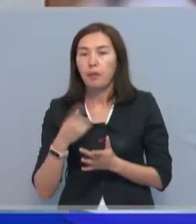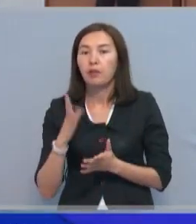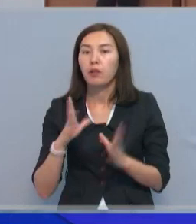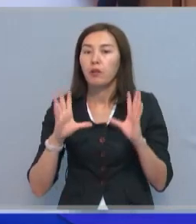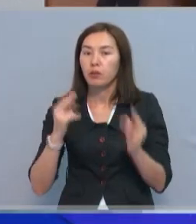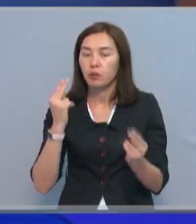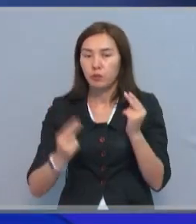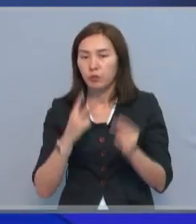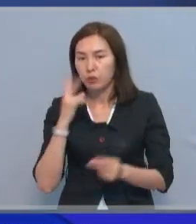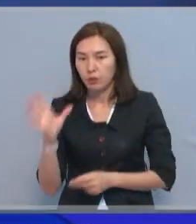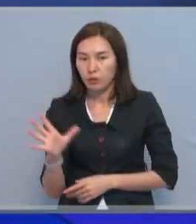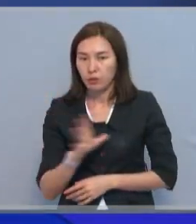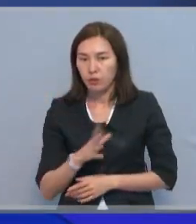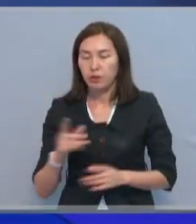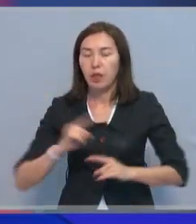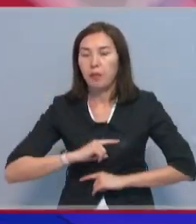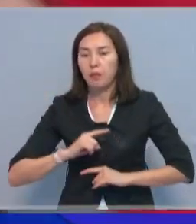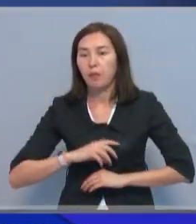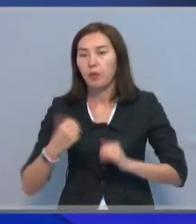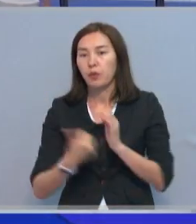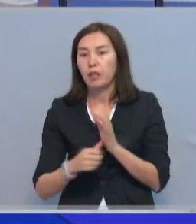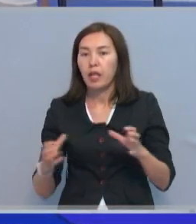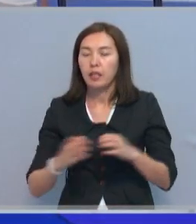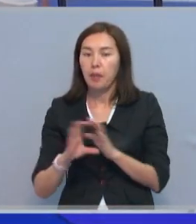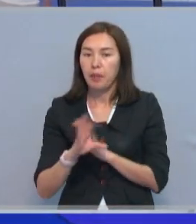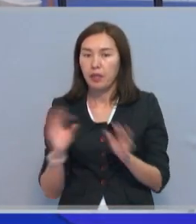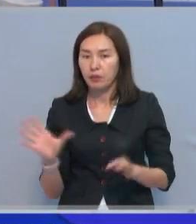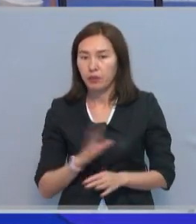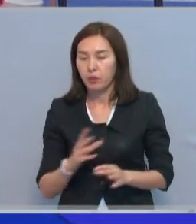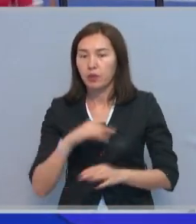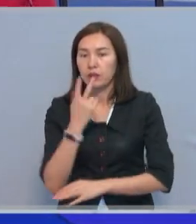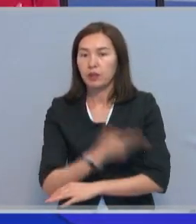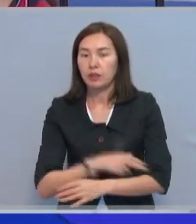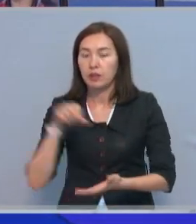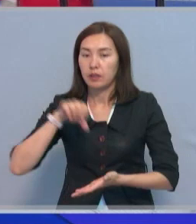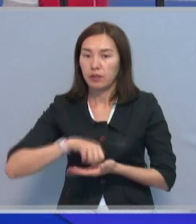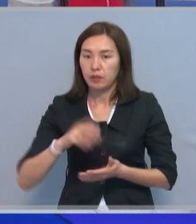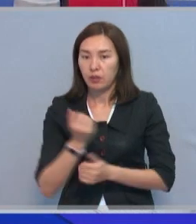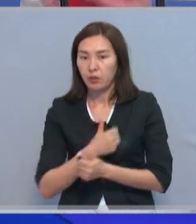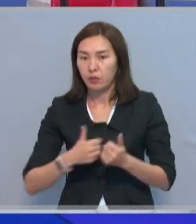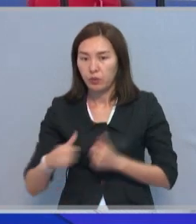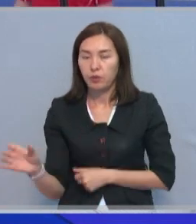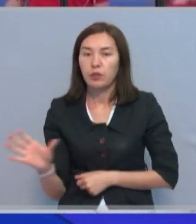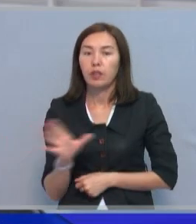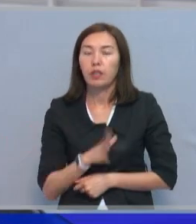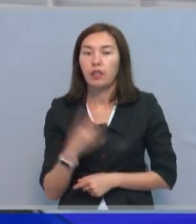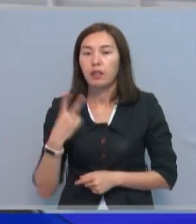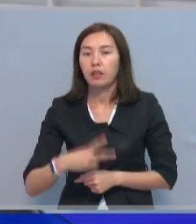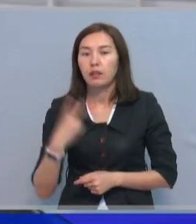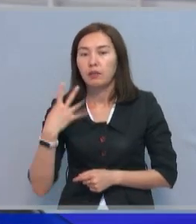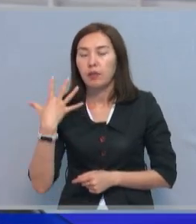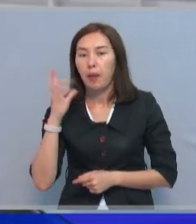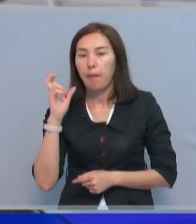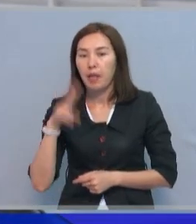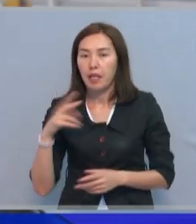болған волейбол ойындарының куәсі болдық. Ширек финалға 16 команда іріктеліп өткен. Кілең мықтылар бақсынап, жүректер оза шапты.